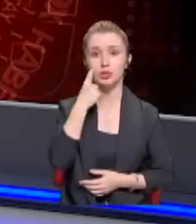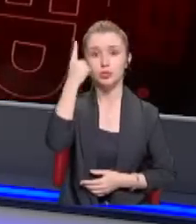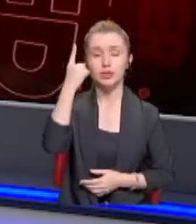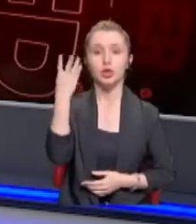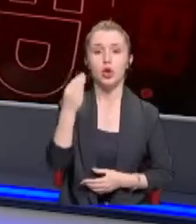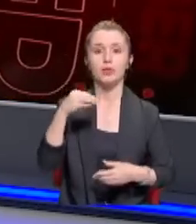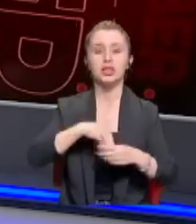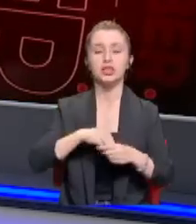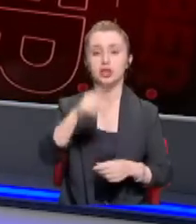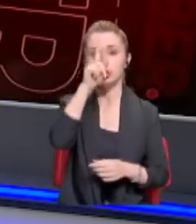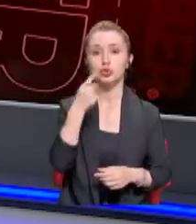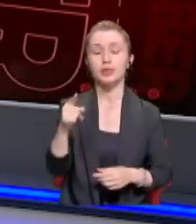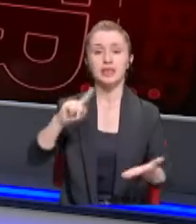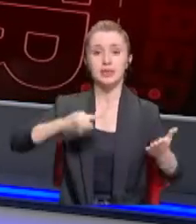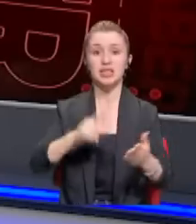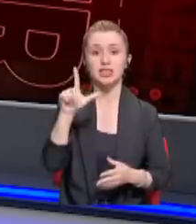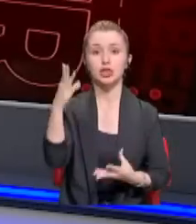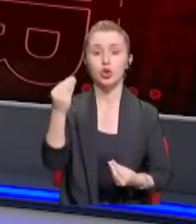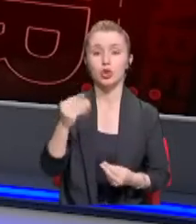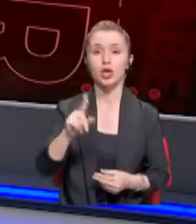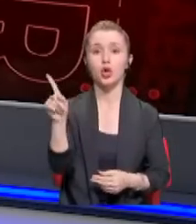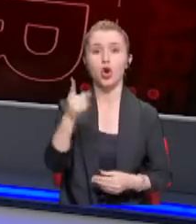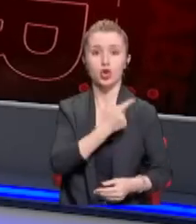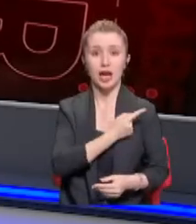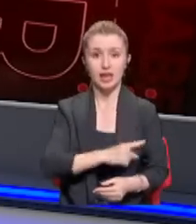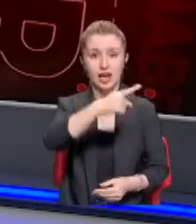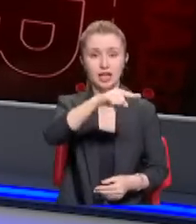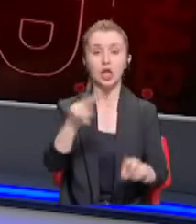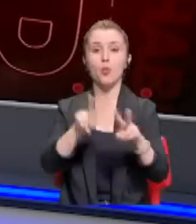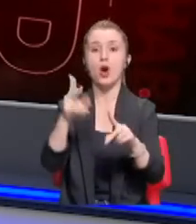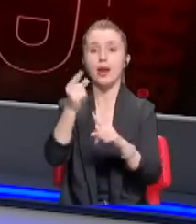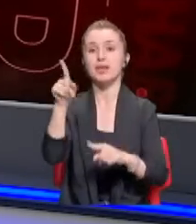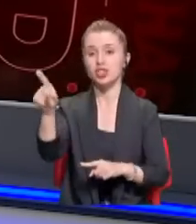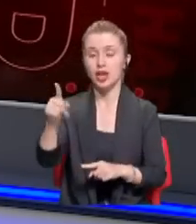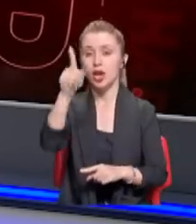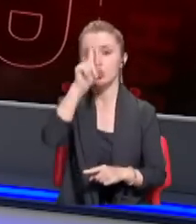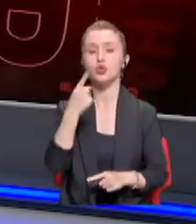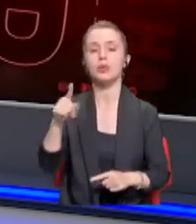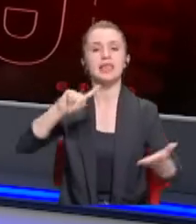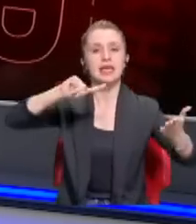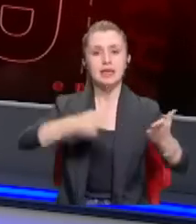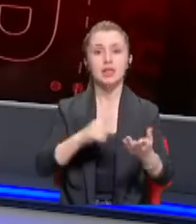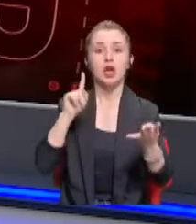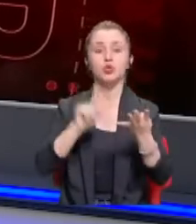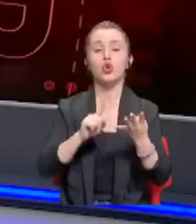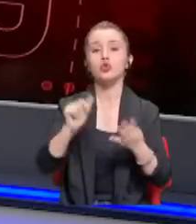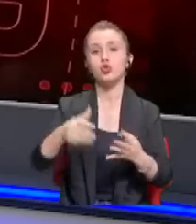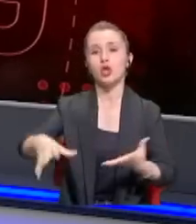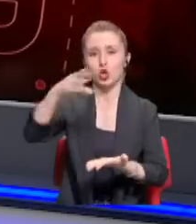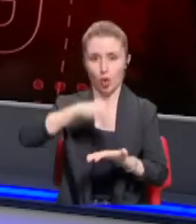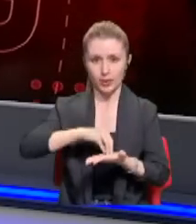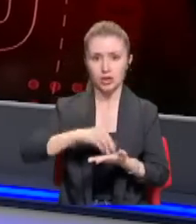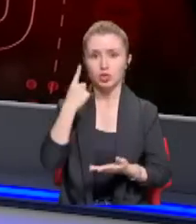Cumhurbaşkanı olmak için 100 bin imzaya ihtiyacı olan 10 aday adayından Muharrem İnce 100 bin imzayı 4. günde